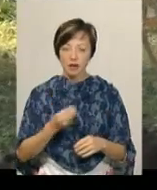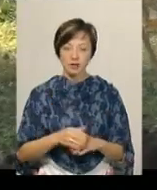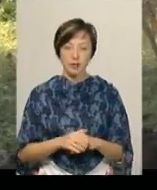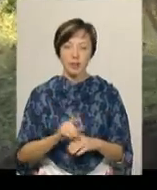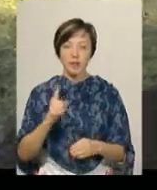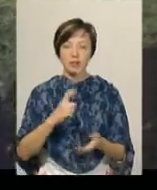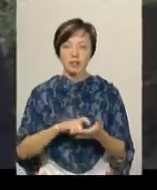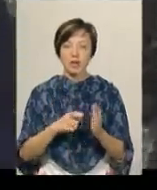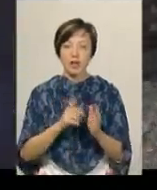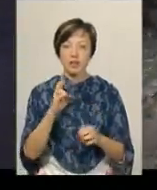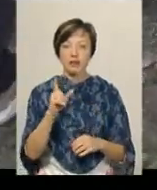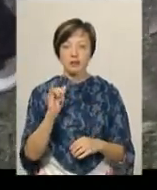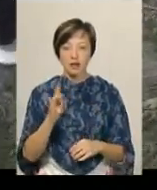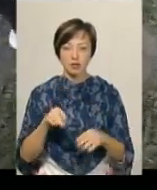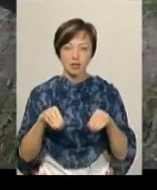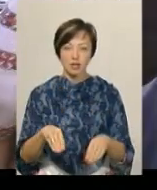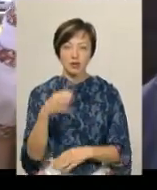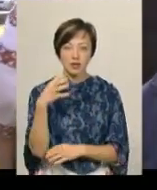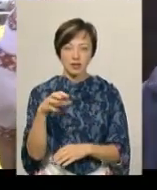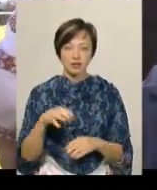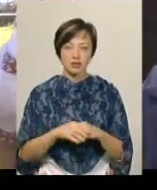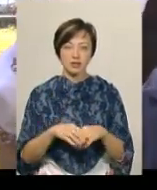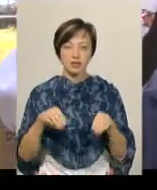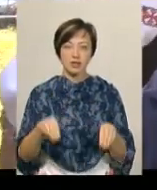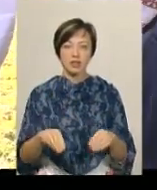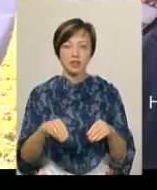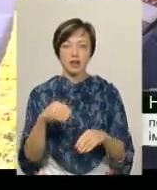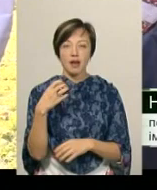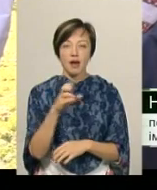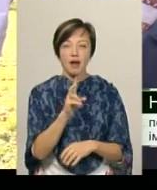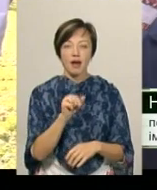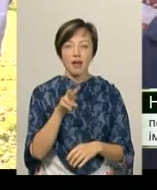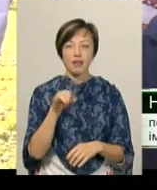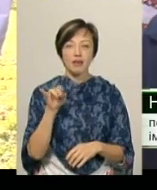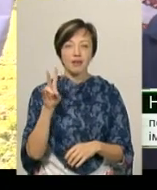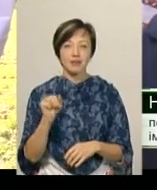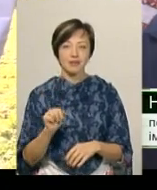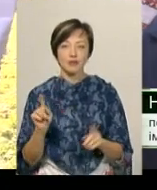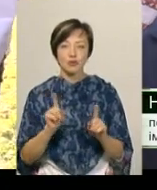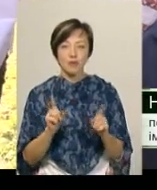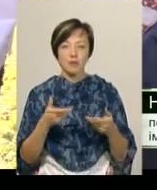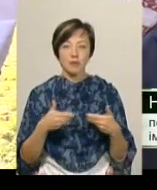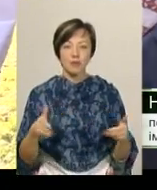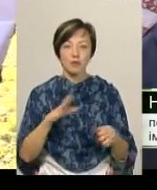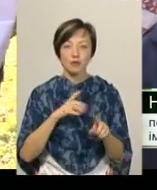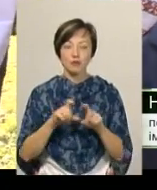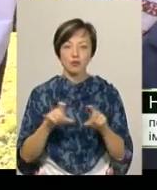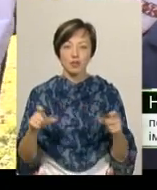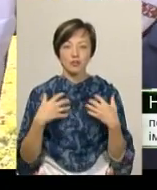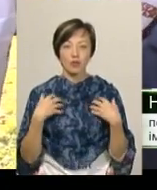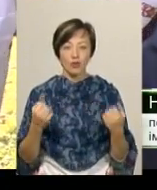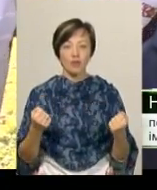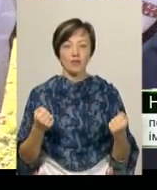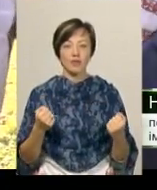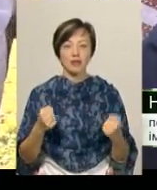Першокласник Назар Казва теж посадив кущ. Садити калину, щоб ми були тут в школі здорові,